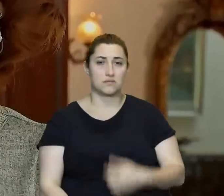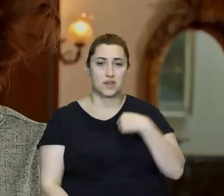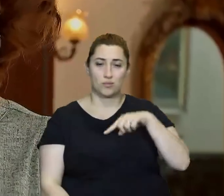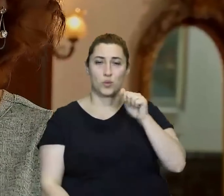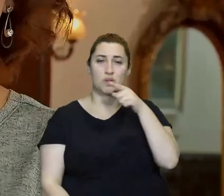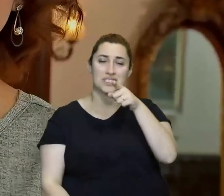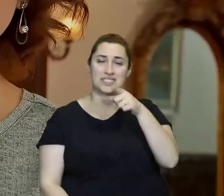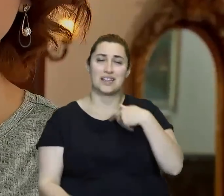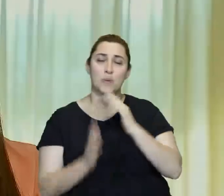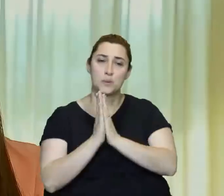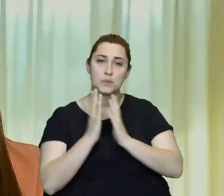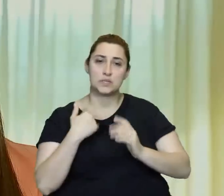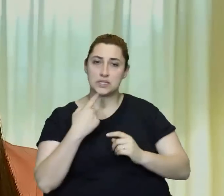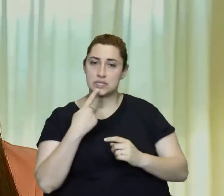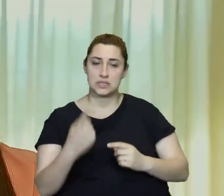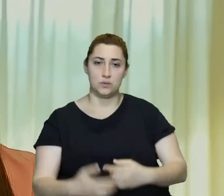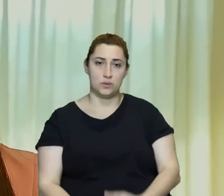Ben bugün için senden özür dilerim.